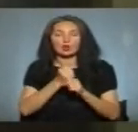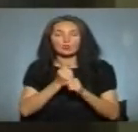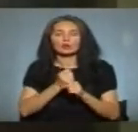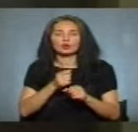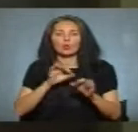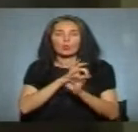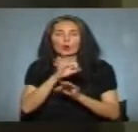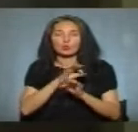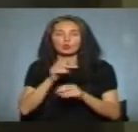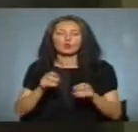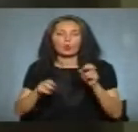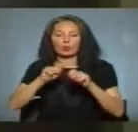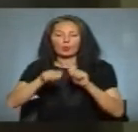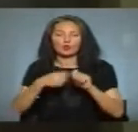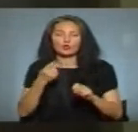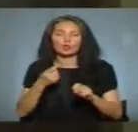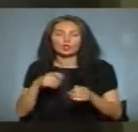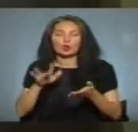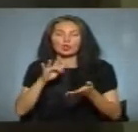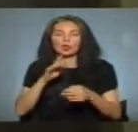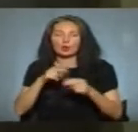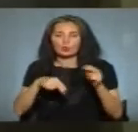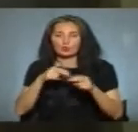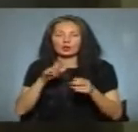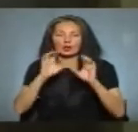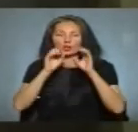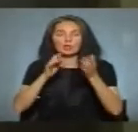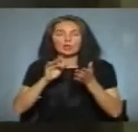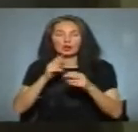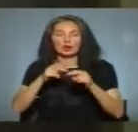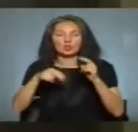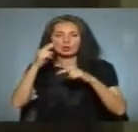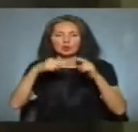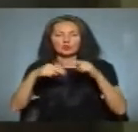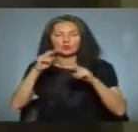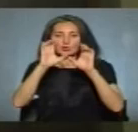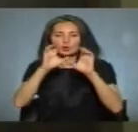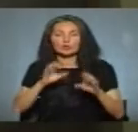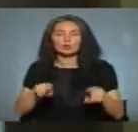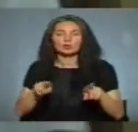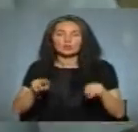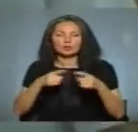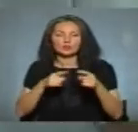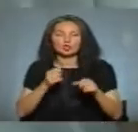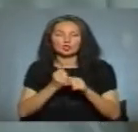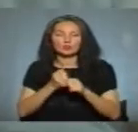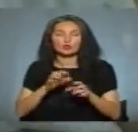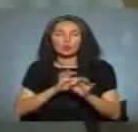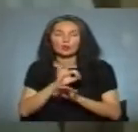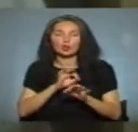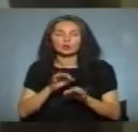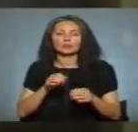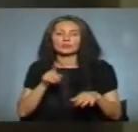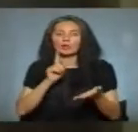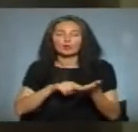порушення містобудівного законодавства при розгляді справи і при створенні робочого проекту. Оскільки